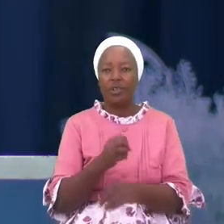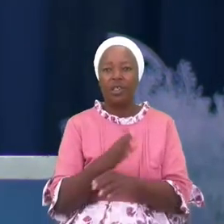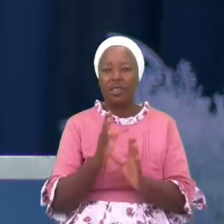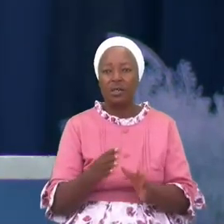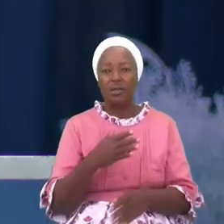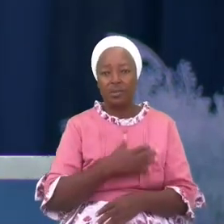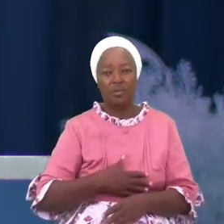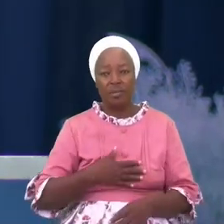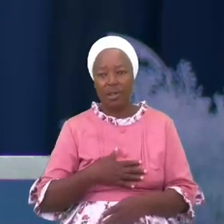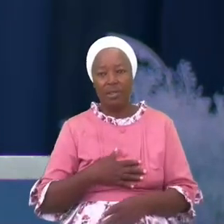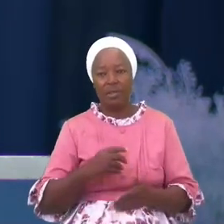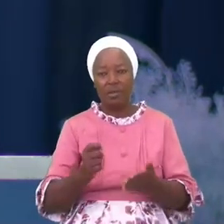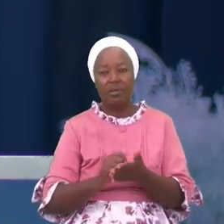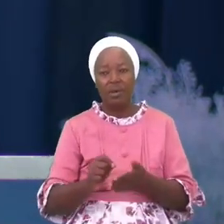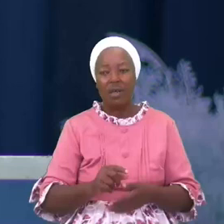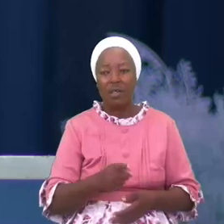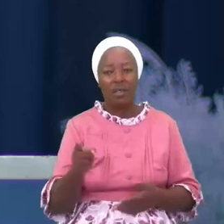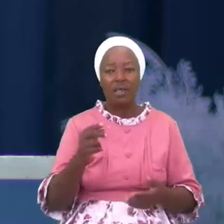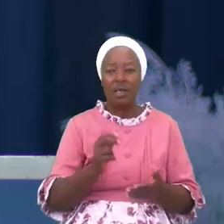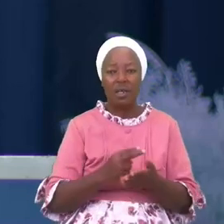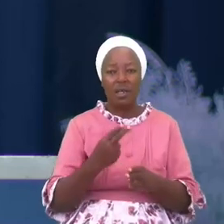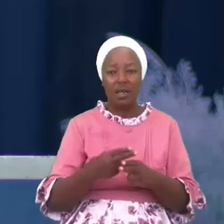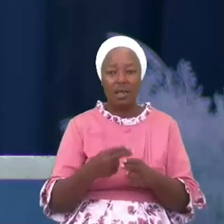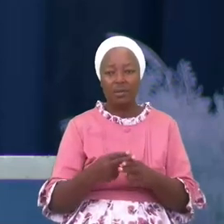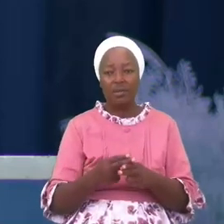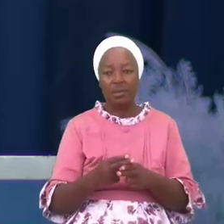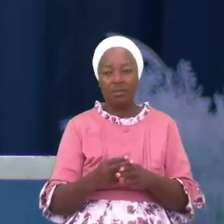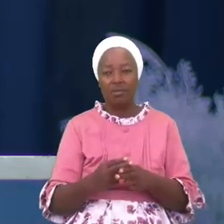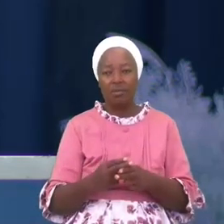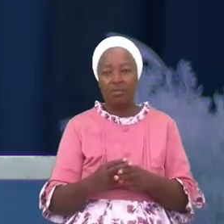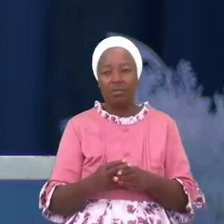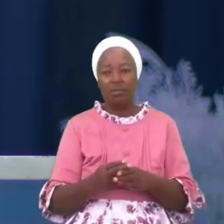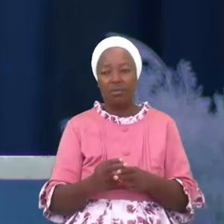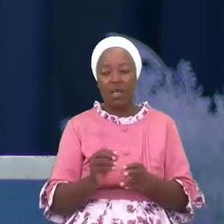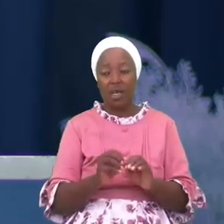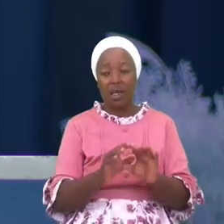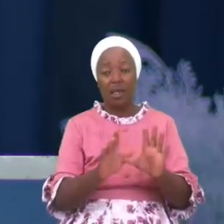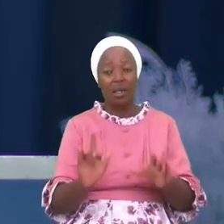Occupons-nous de ceux-là qui ont donné leur vie au Seigneur ce soir.